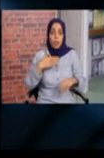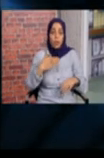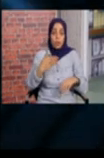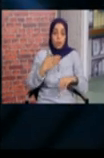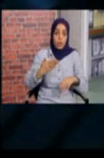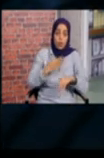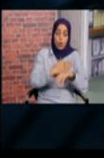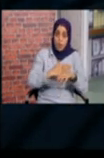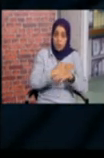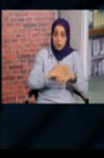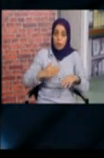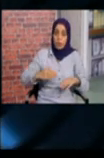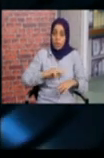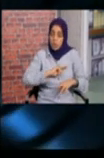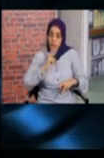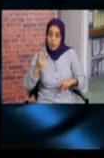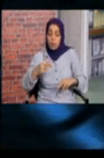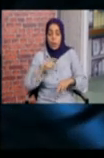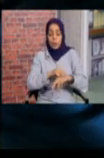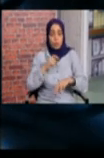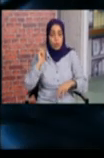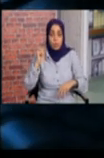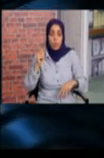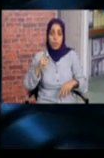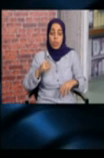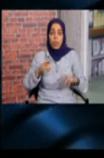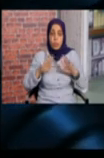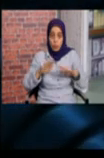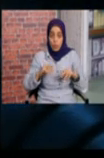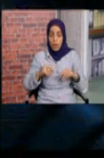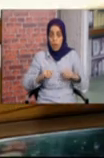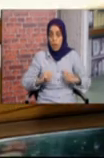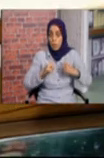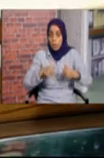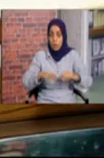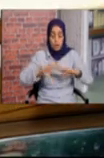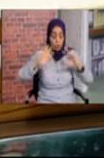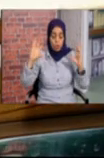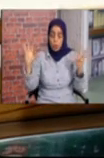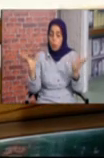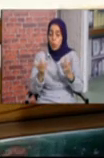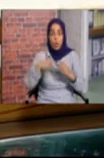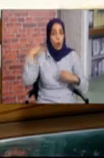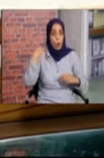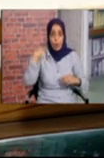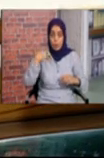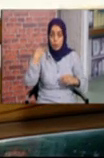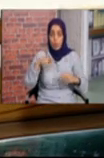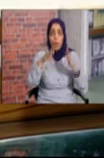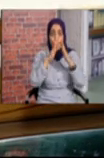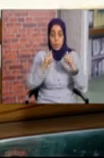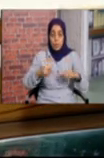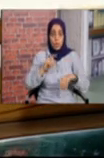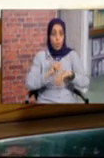محتاجة التحويل على المستشفى. متوقع أنه المبادرة تغطي كافة محافظات الجمهورية خلال